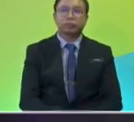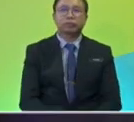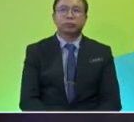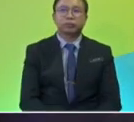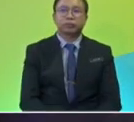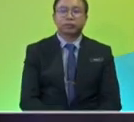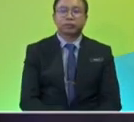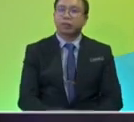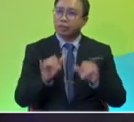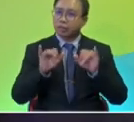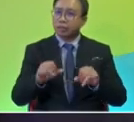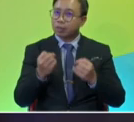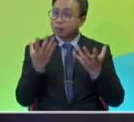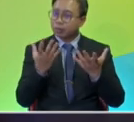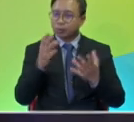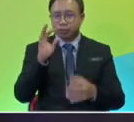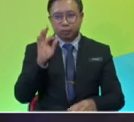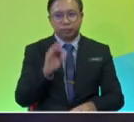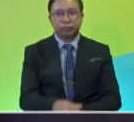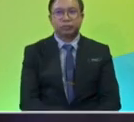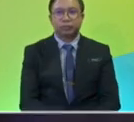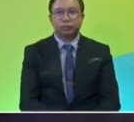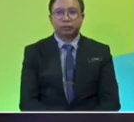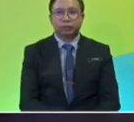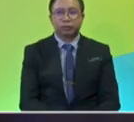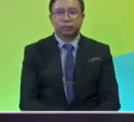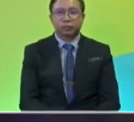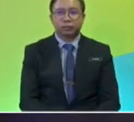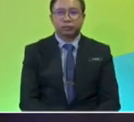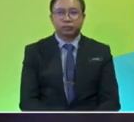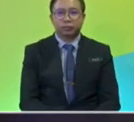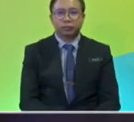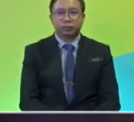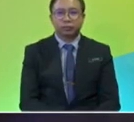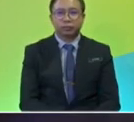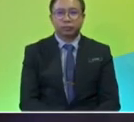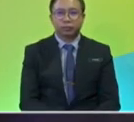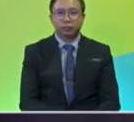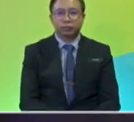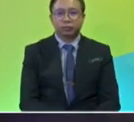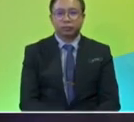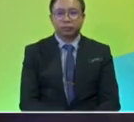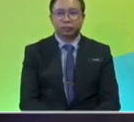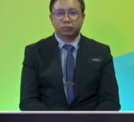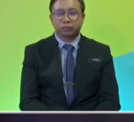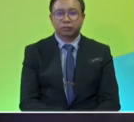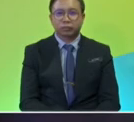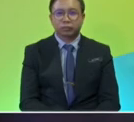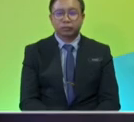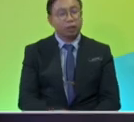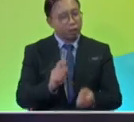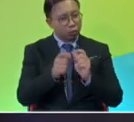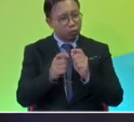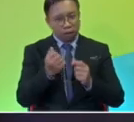hilang seekor dia tinggal sembilan tinggal sembilan okey lepas tu kita tukar alat lain